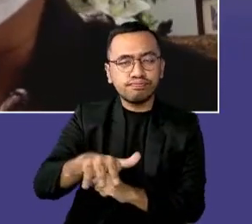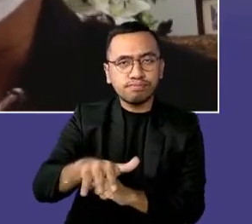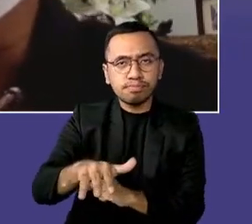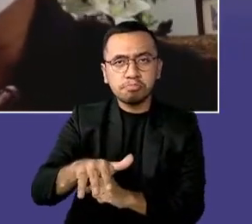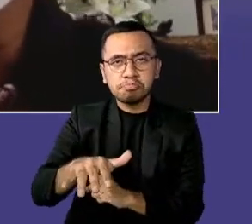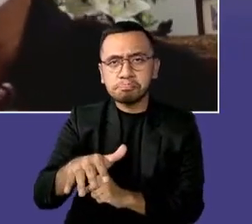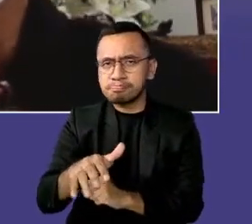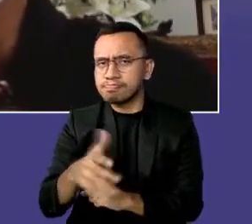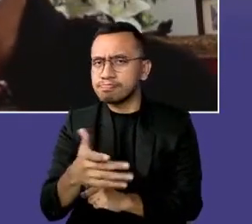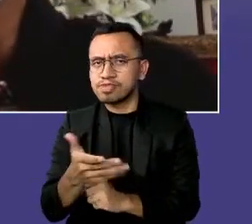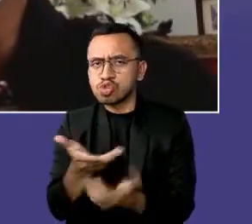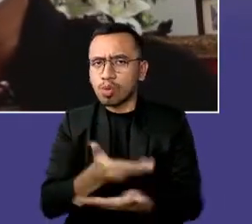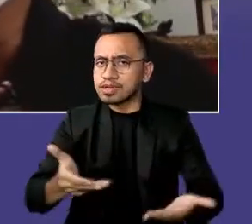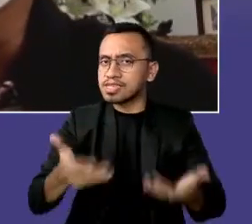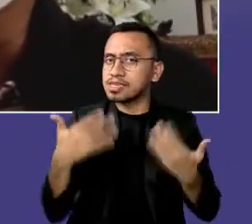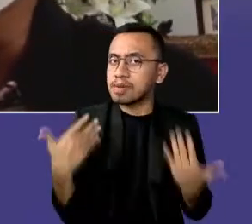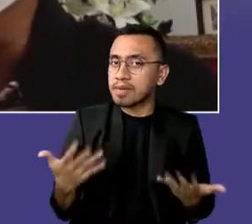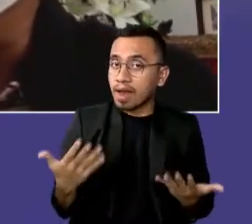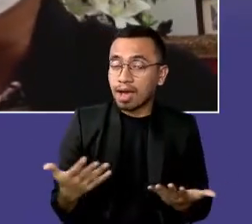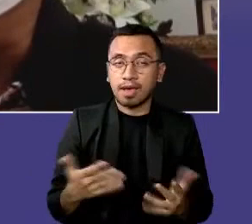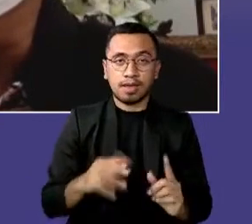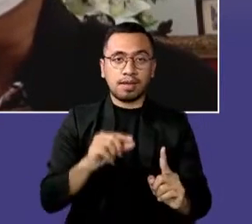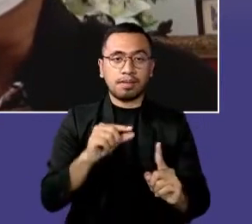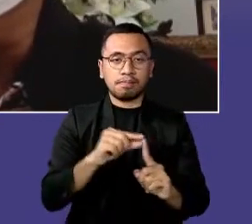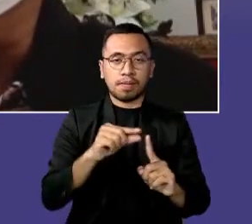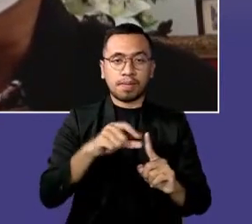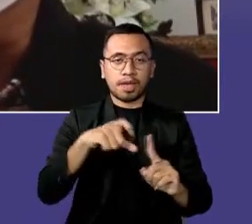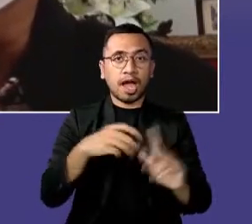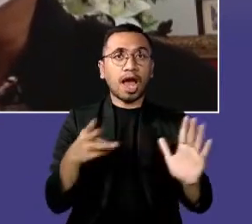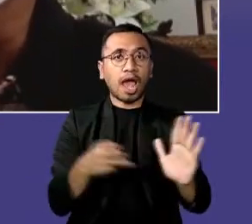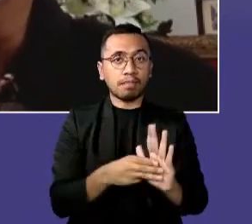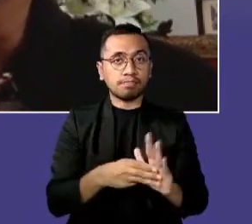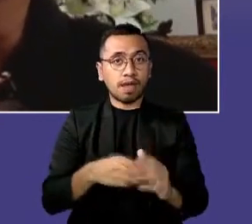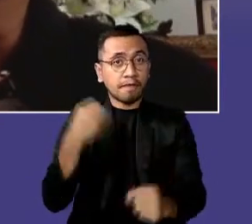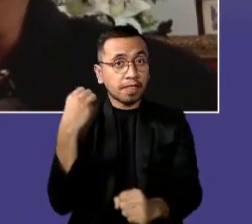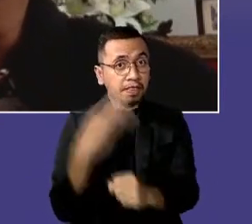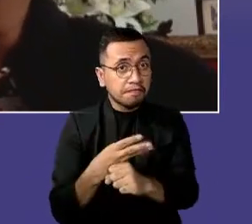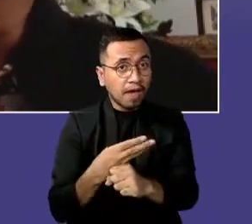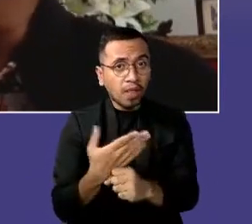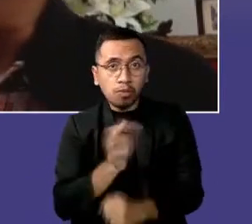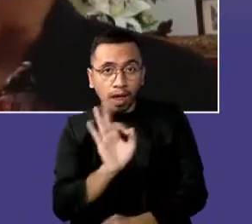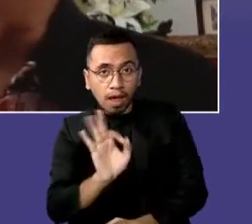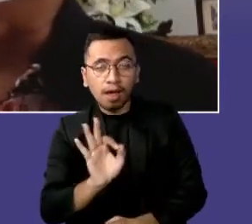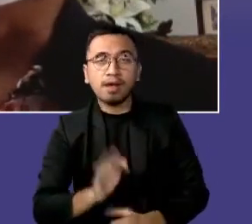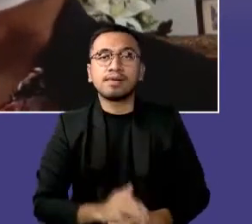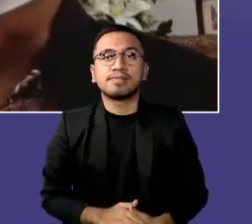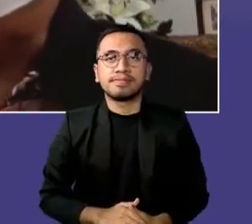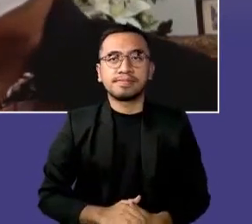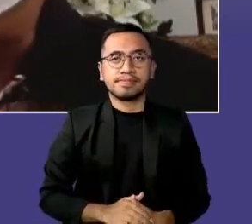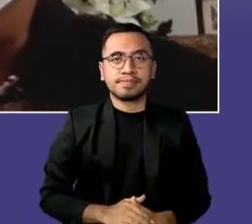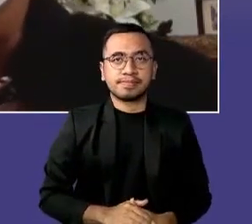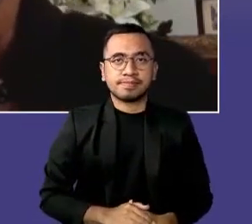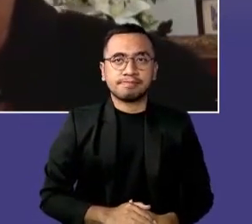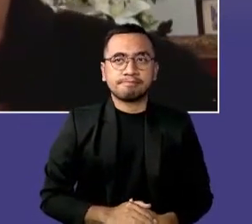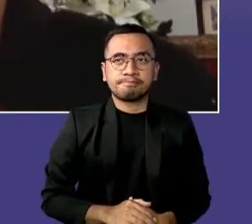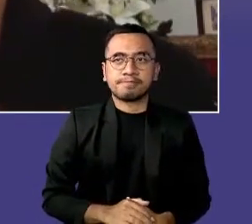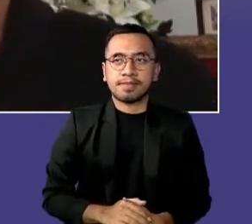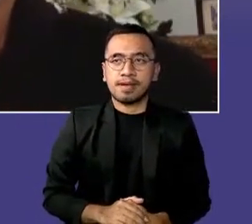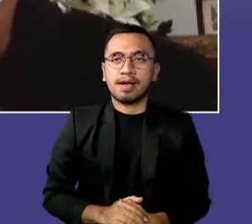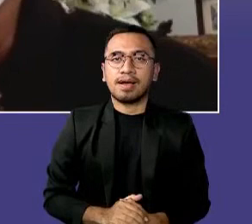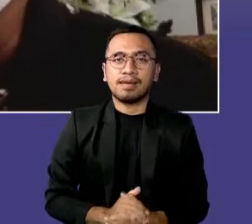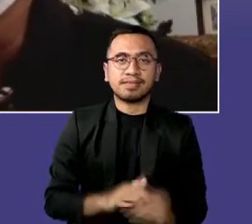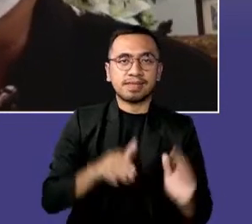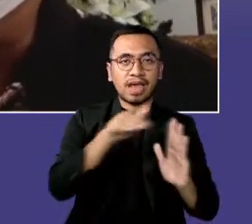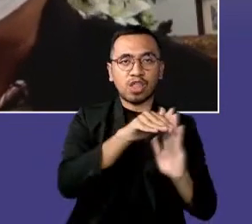seperti apa-apa Lex Apakah ini efektif untuk menekan eskalasi penularan di tingkat lokal sebenarnya kebijakannya baik secara